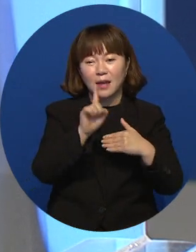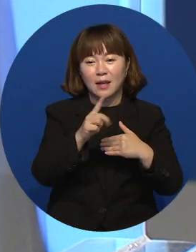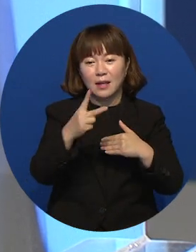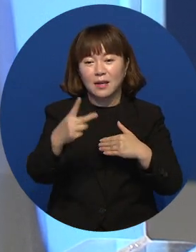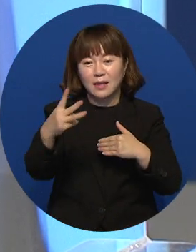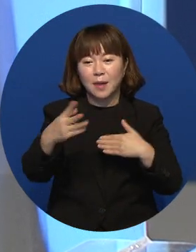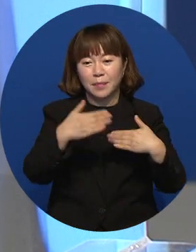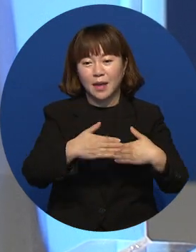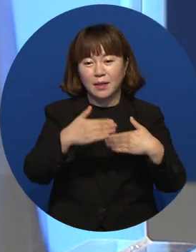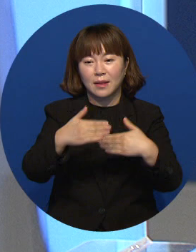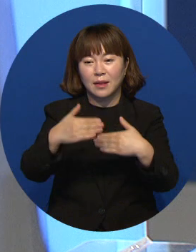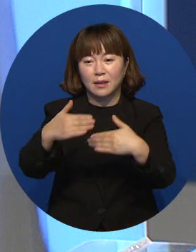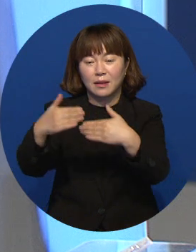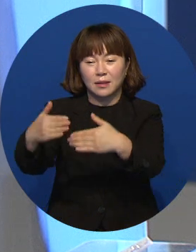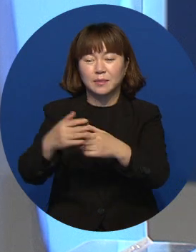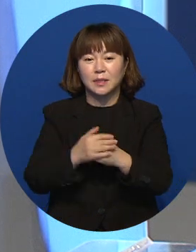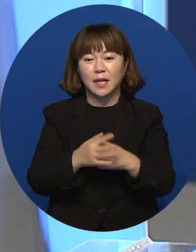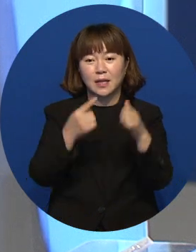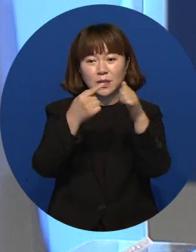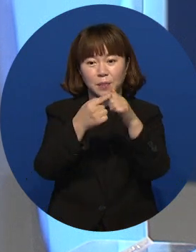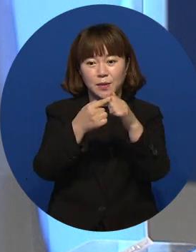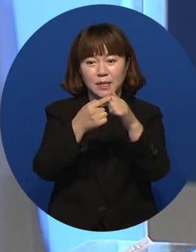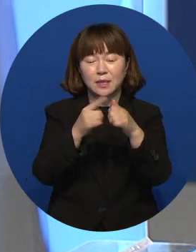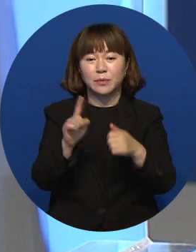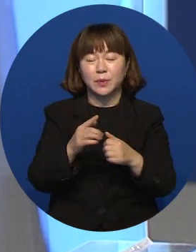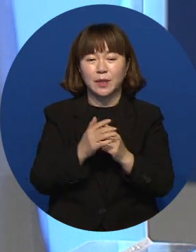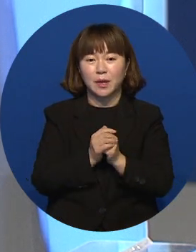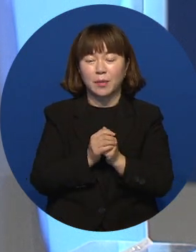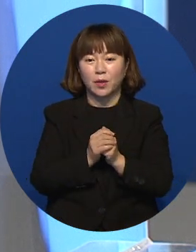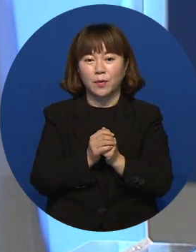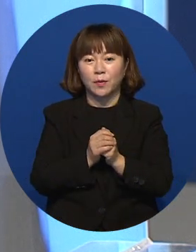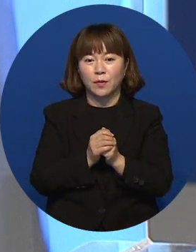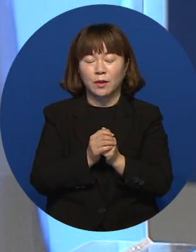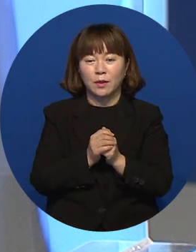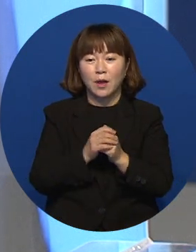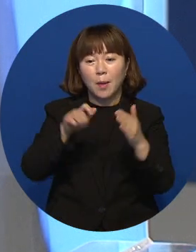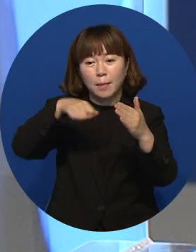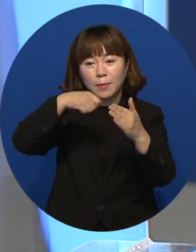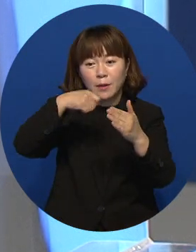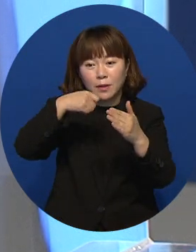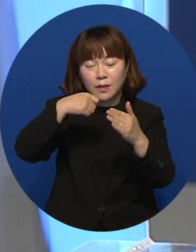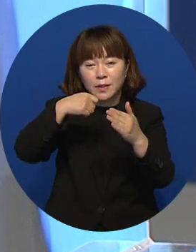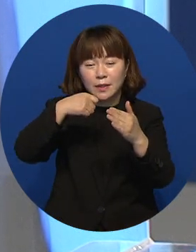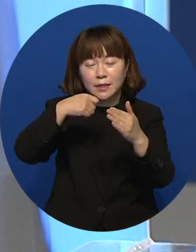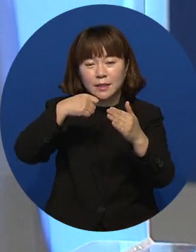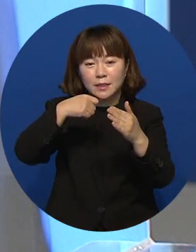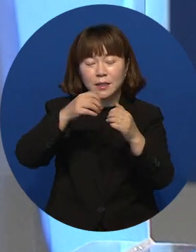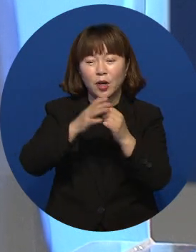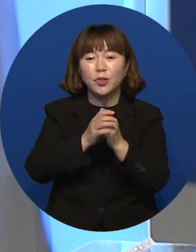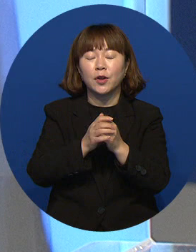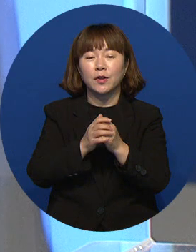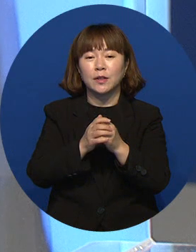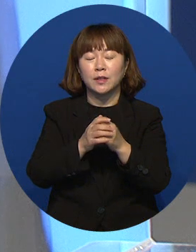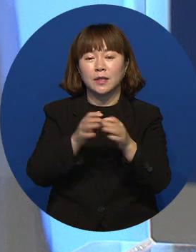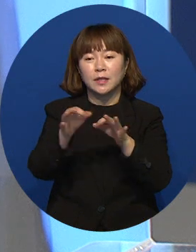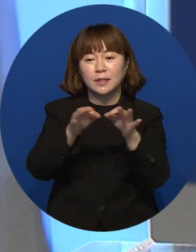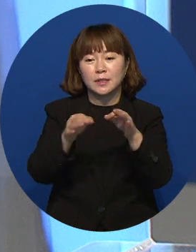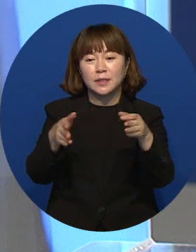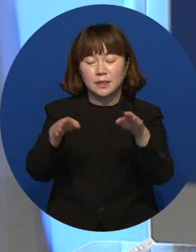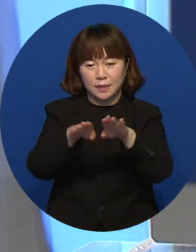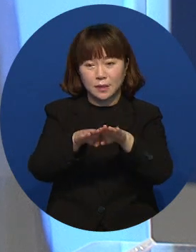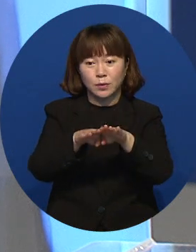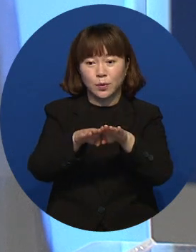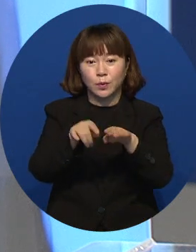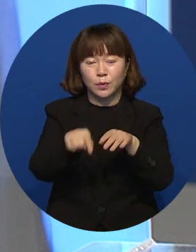번째 단계는 지금 다중이용시설 같은 생 없지 수화를 먼저 그 운영 체한 완화를 합니다 예 지금 식당 카페 가